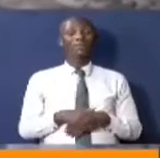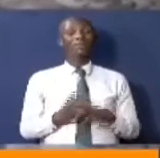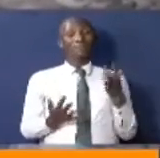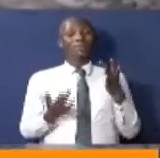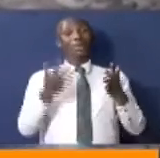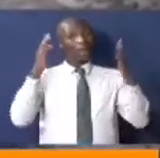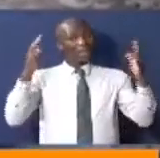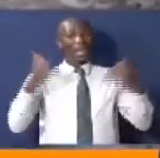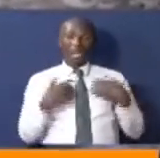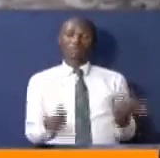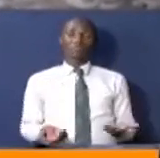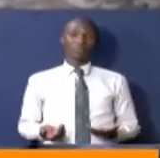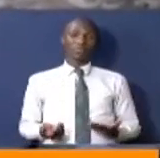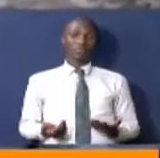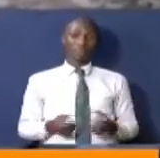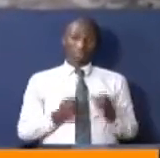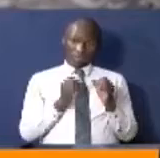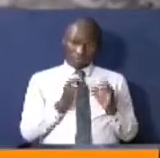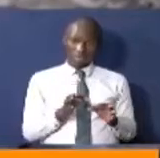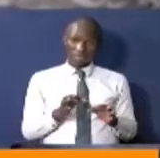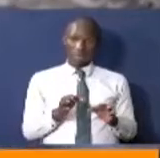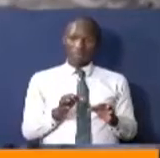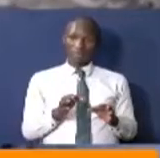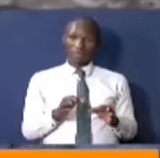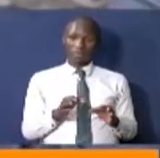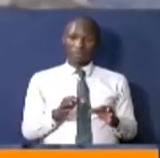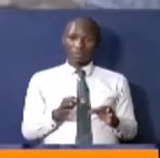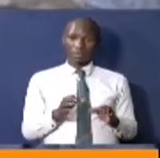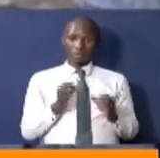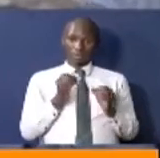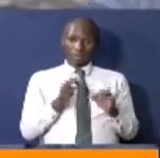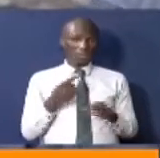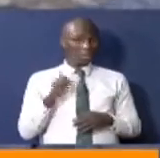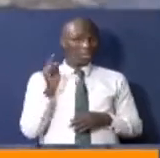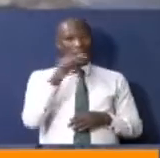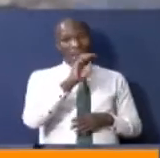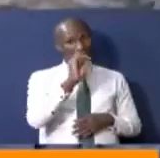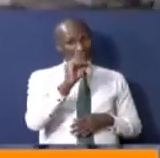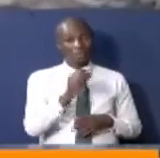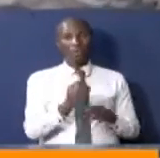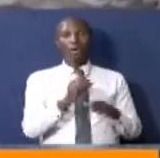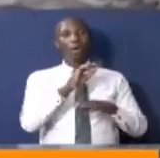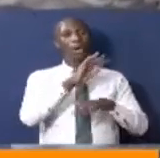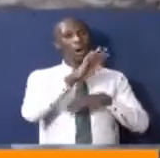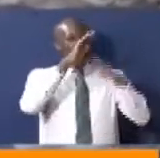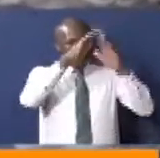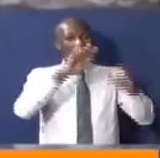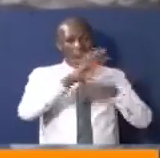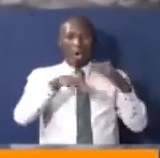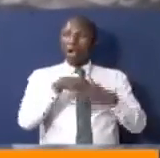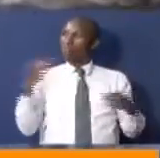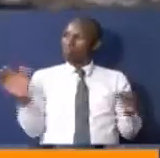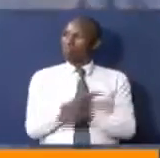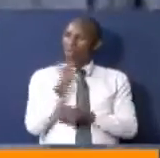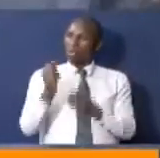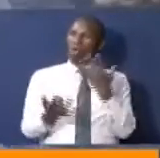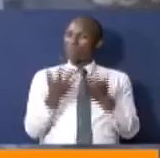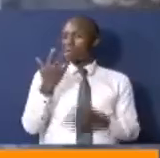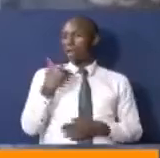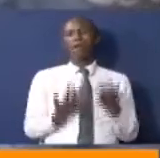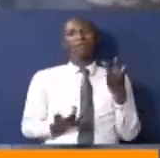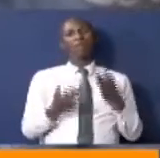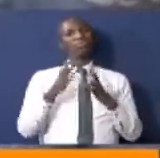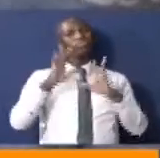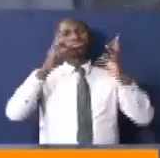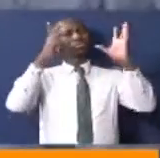kweli kweli. Kama atunge kuja hii nyumba yote ingechomeka. Sababu moto ulikuwa